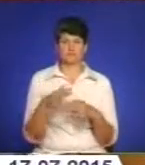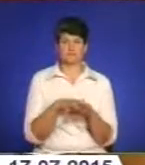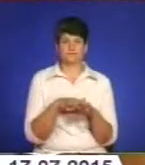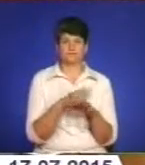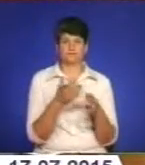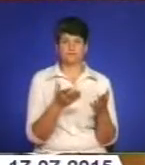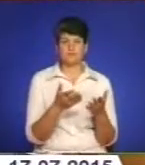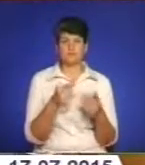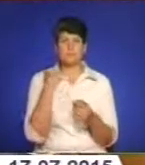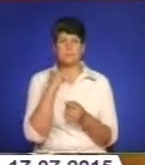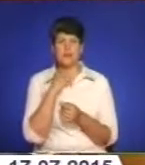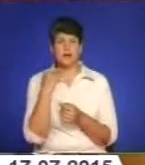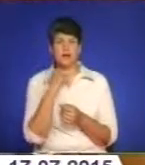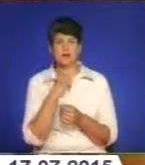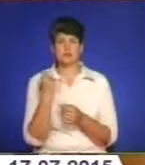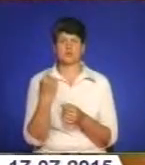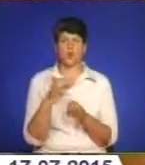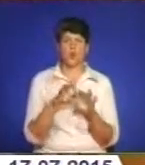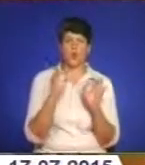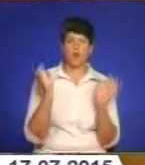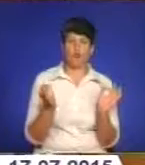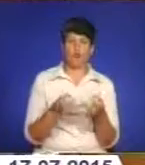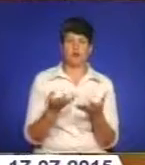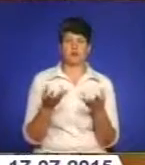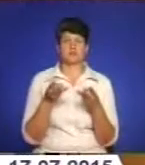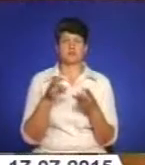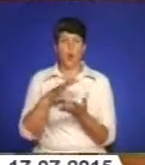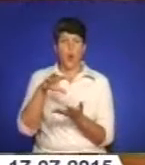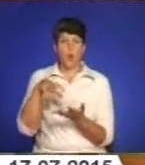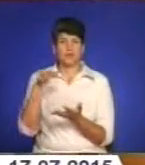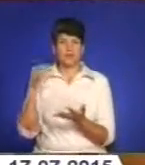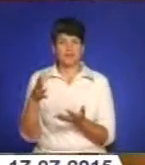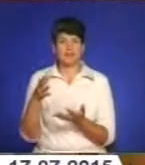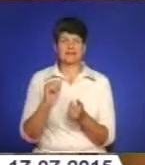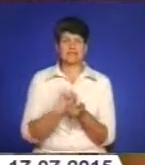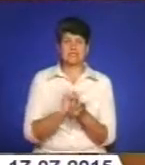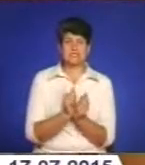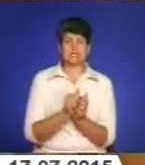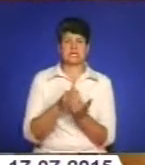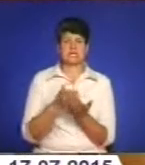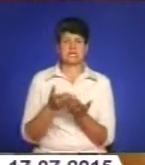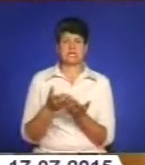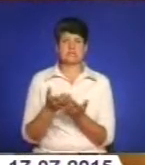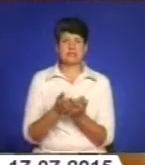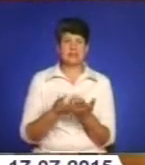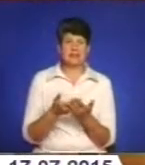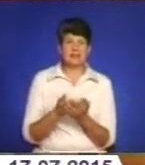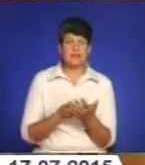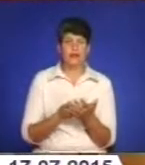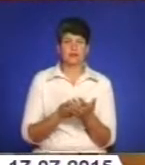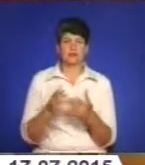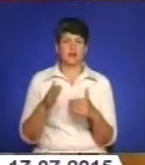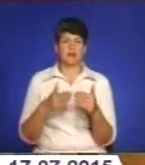Це є м'ясо, ковбаси, кондитерські вироби, сир, сметана, відповідно з рук.